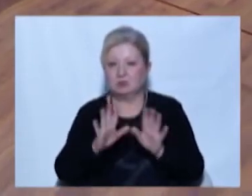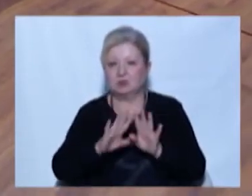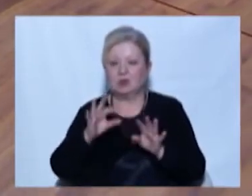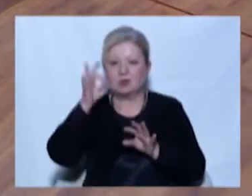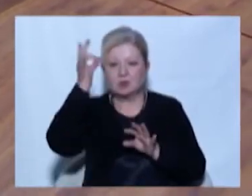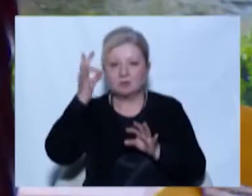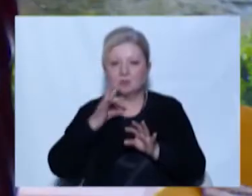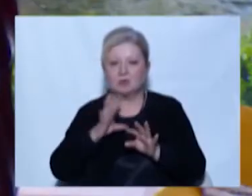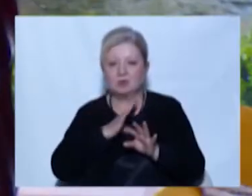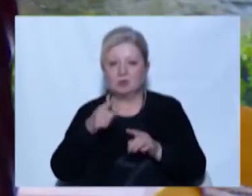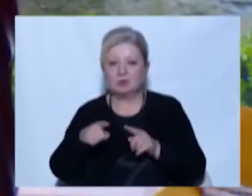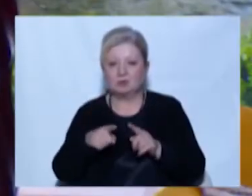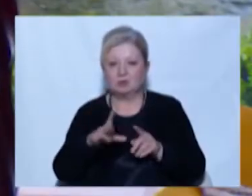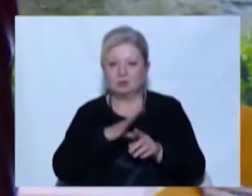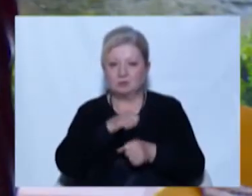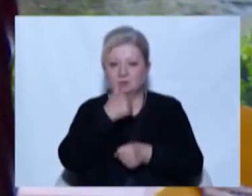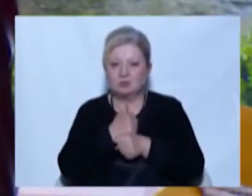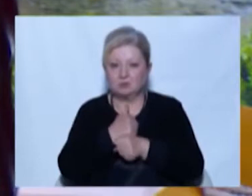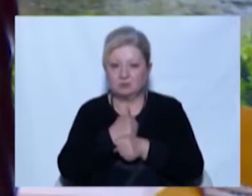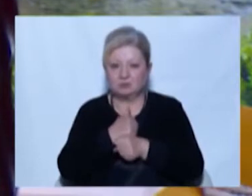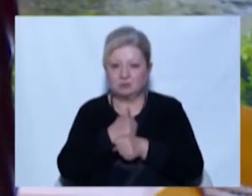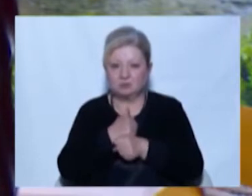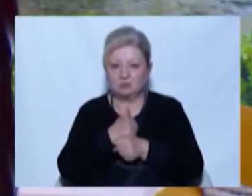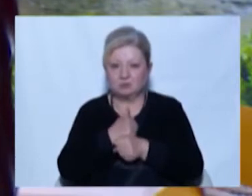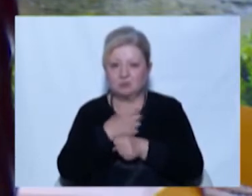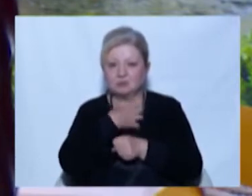საბჭოთა კავშირს შორის დაპირისპირებისა, მაგრამ საბაბიც